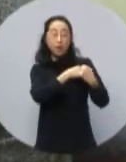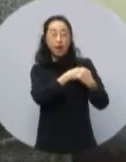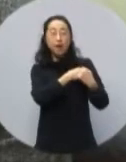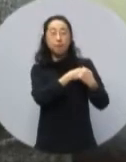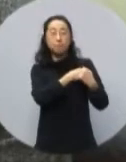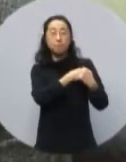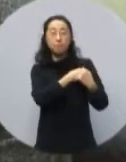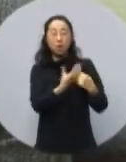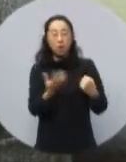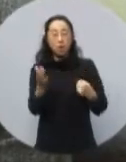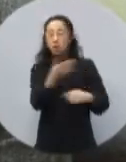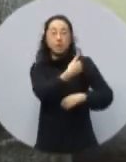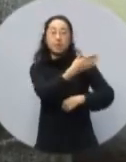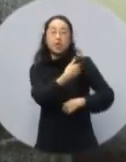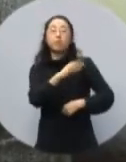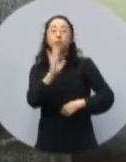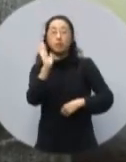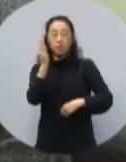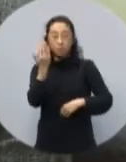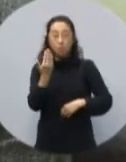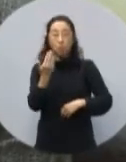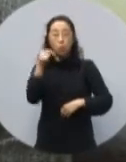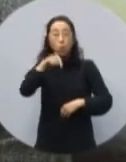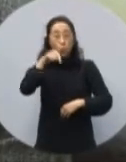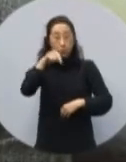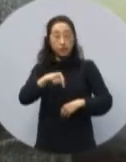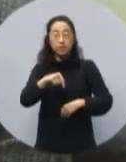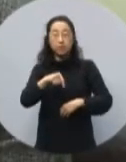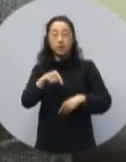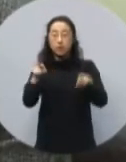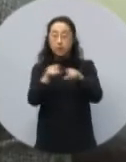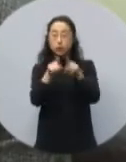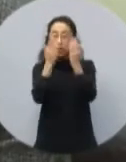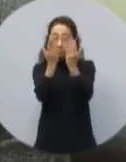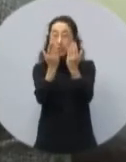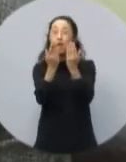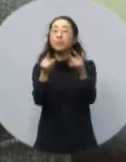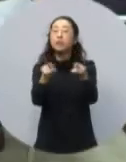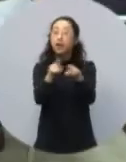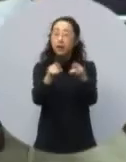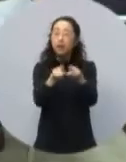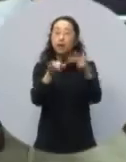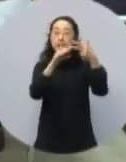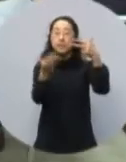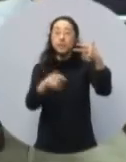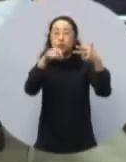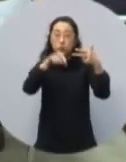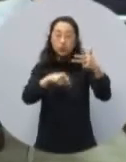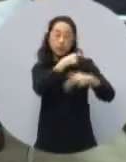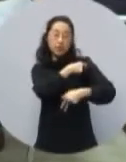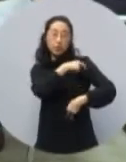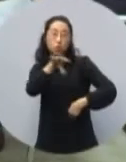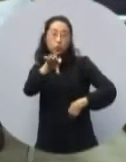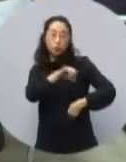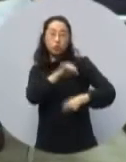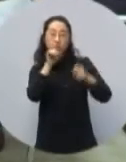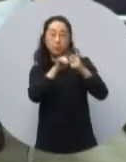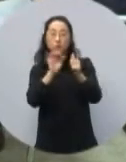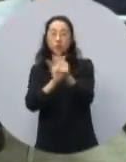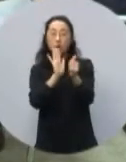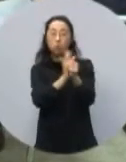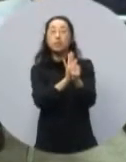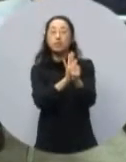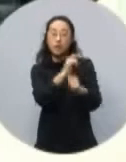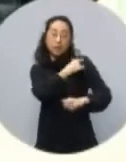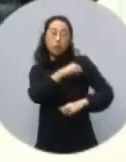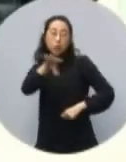り持ってなくても、ここで一緒に学びながら施設でその資格を取るための支援をしてここで取